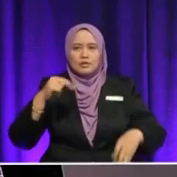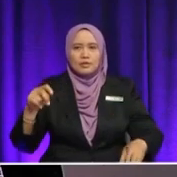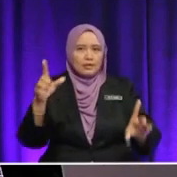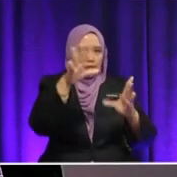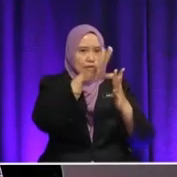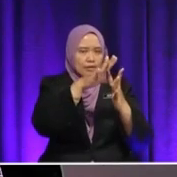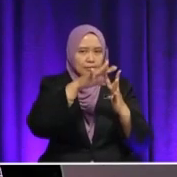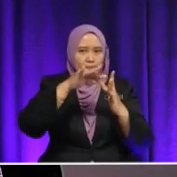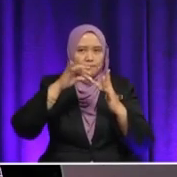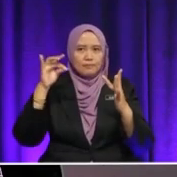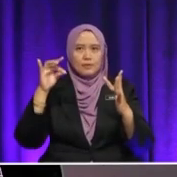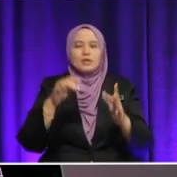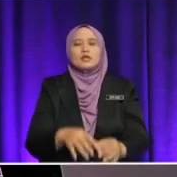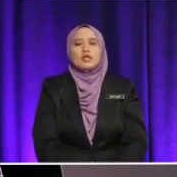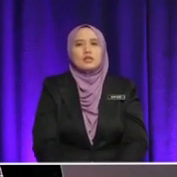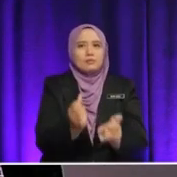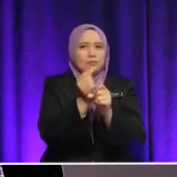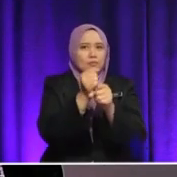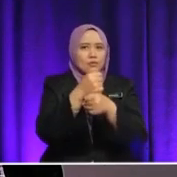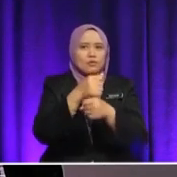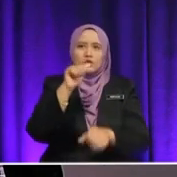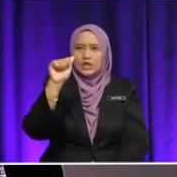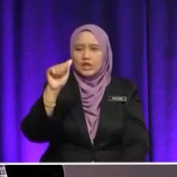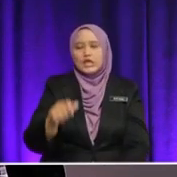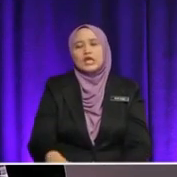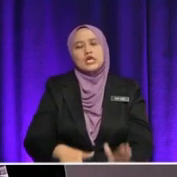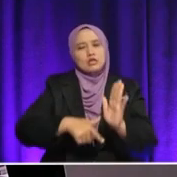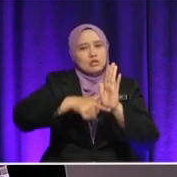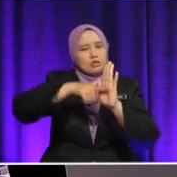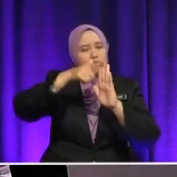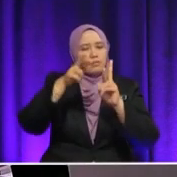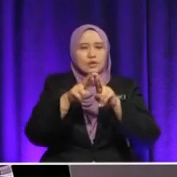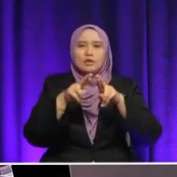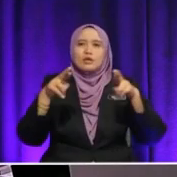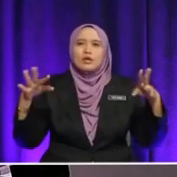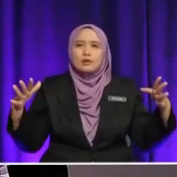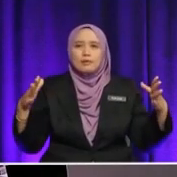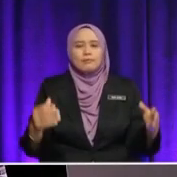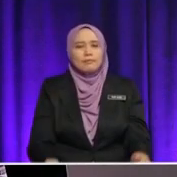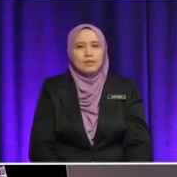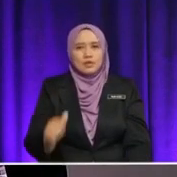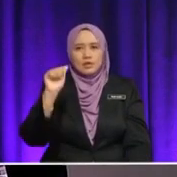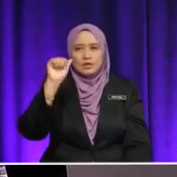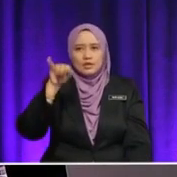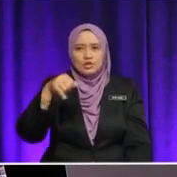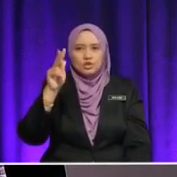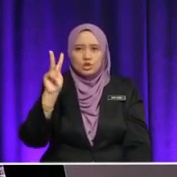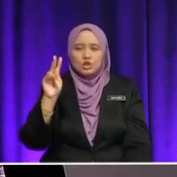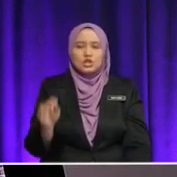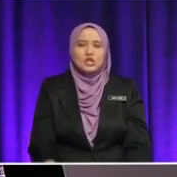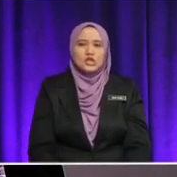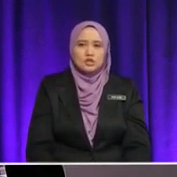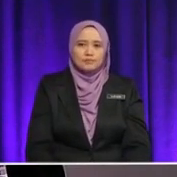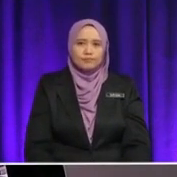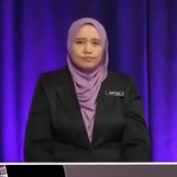Tungka Brahma dapati pikatan memilih bentuk yang lebih ramai bilangan dipilih dalam Vihara Joe yang kedua aku yang suka